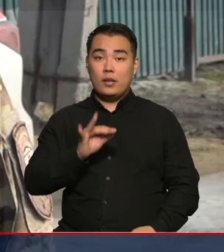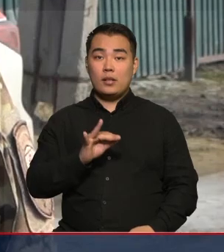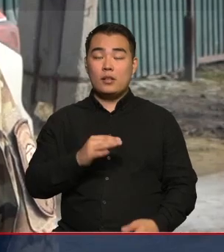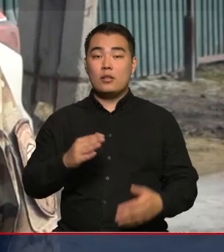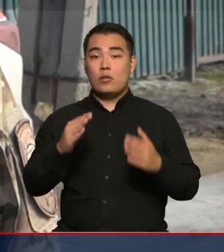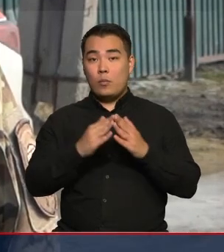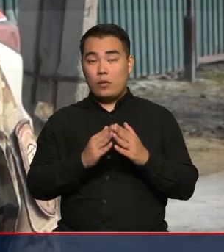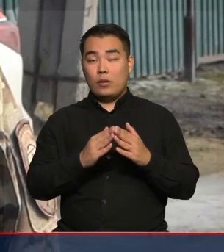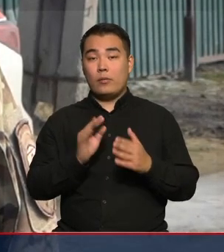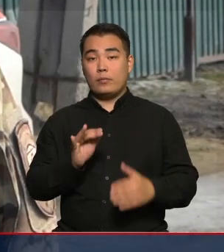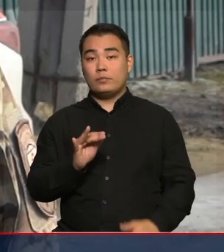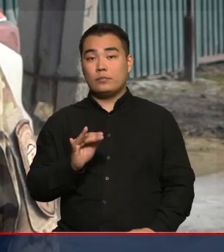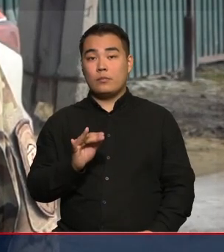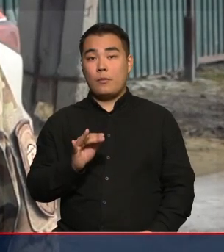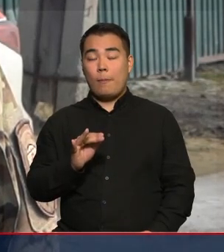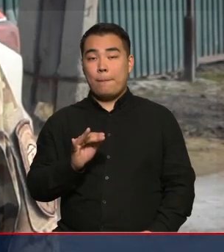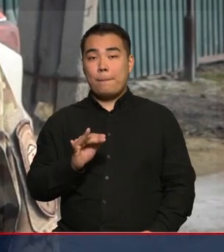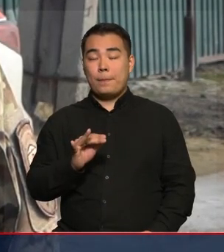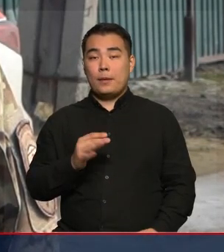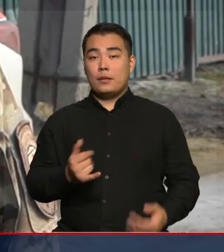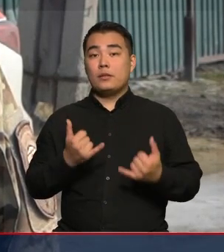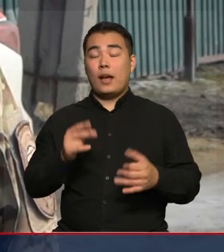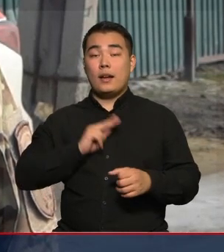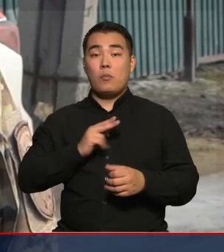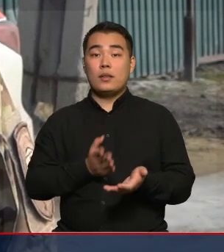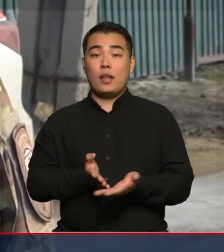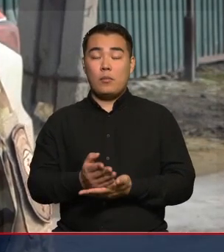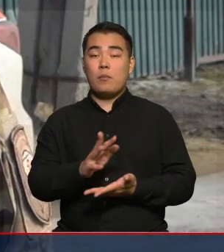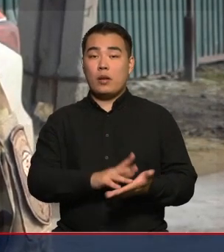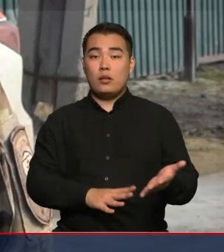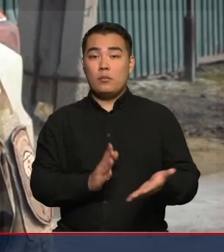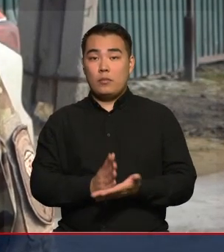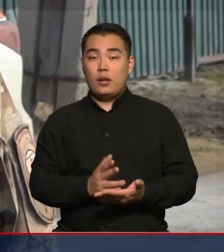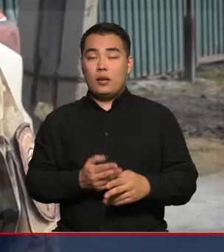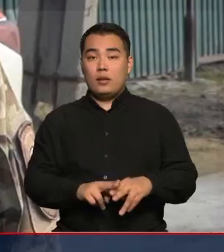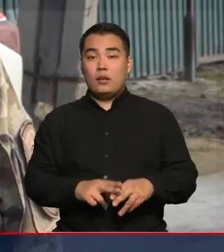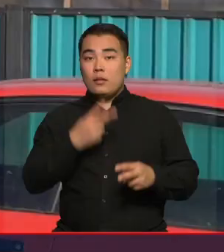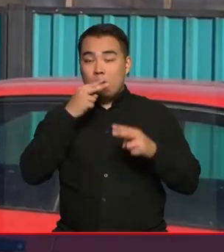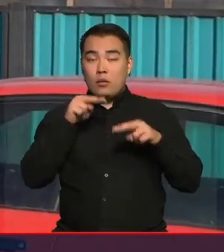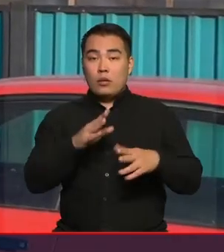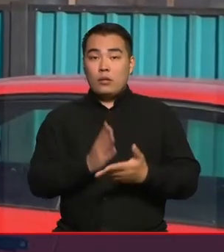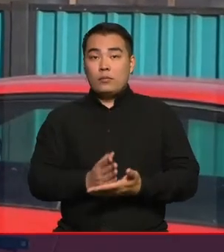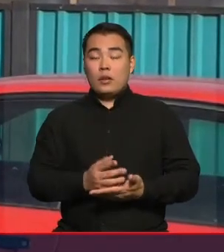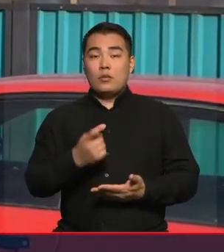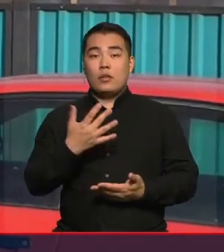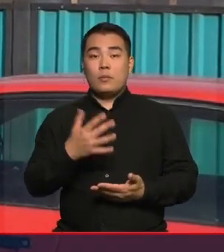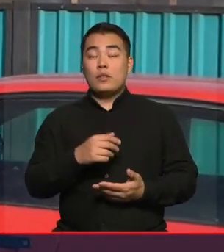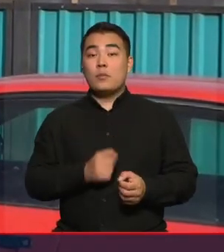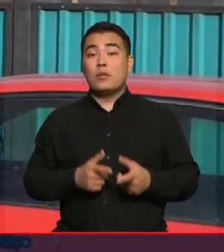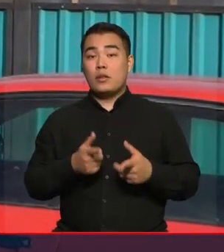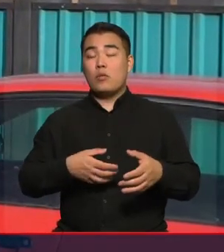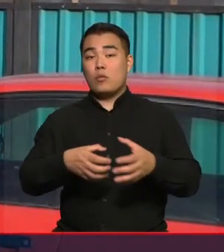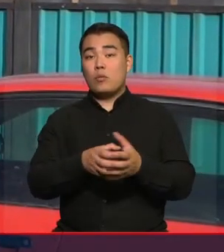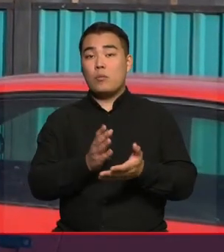домах. Сейчас работа в данном направлении продолжается и находится на особом контроле. 105 мобильных групп